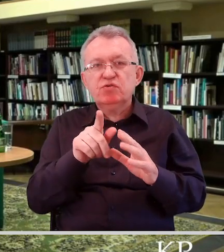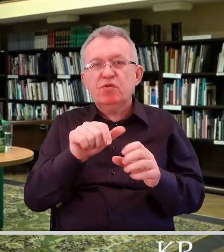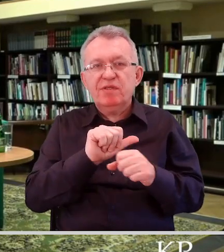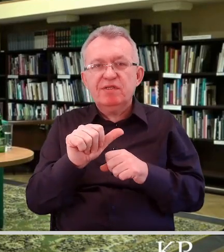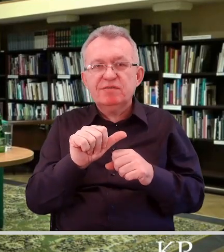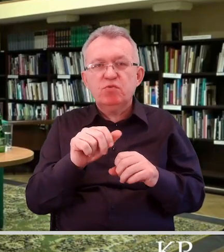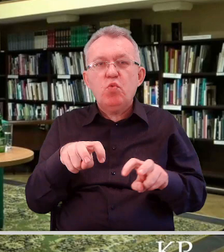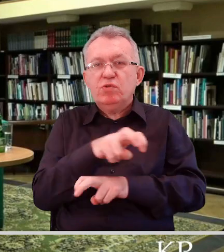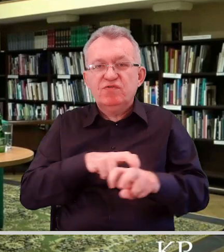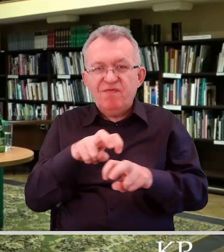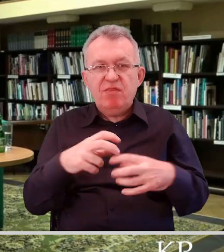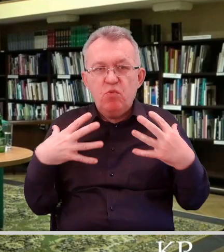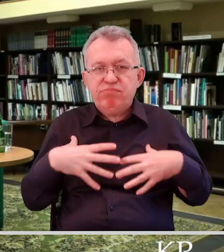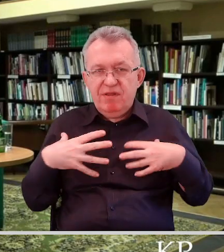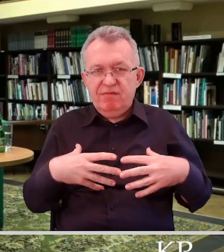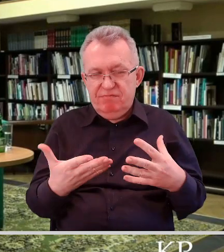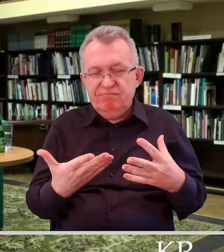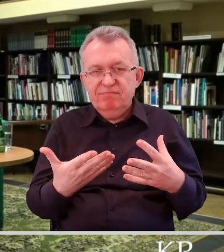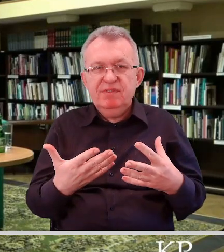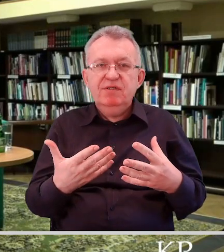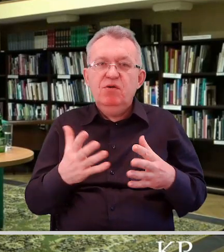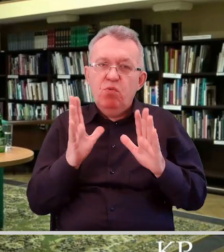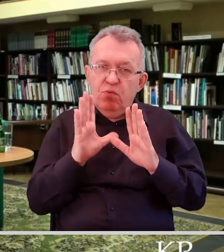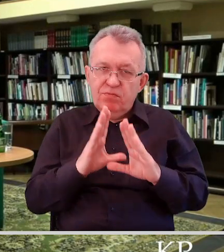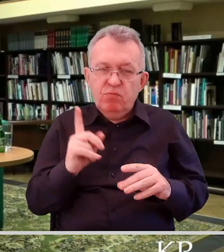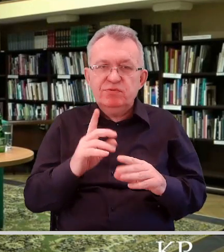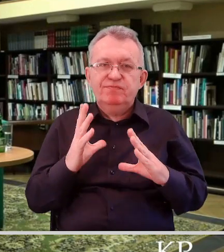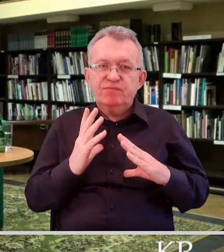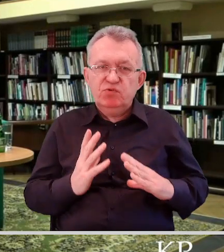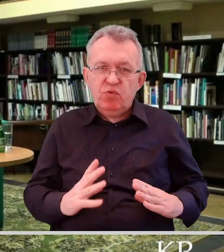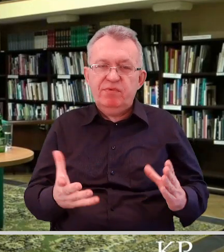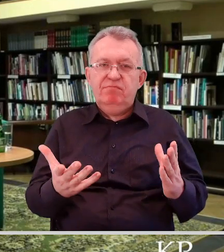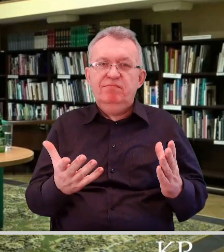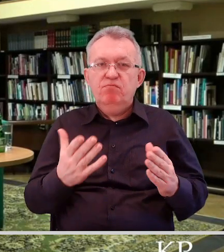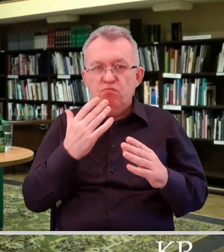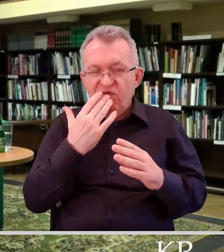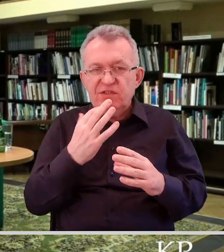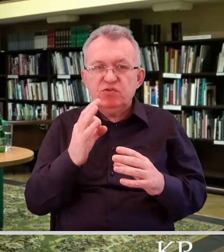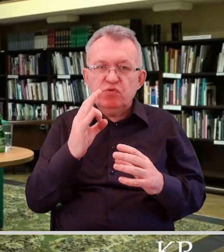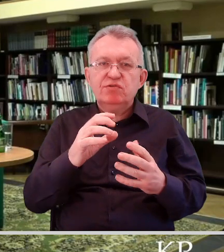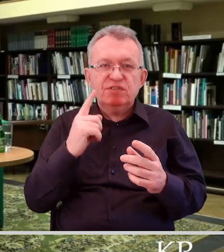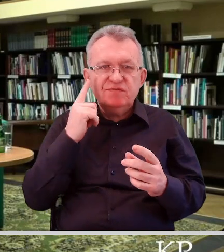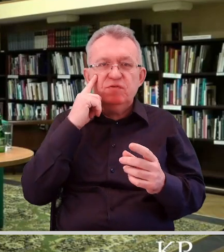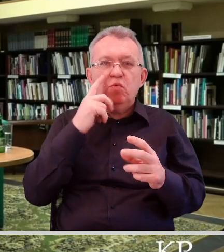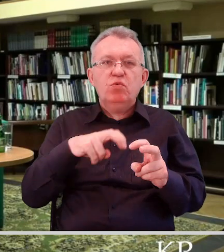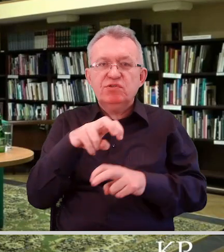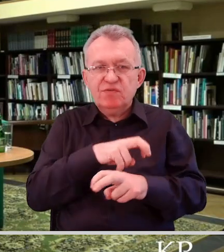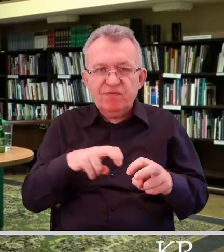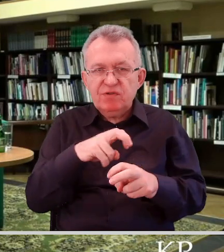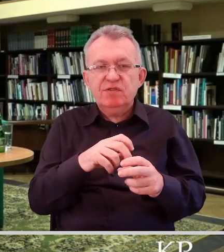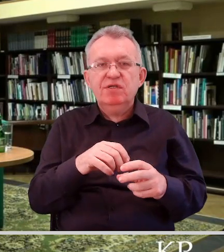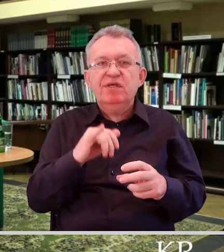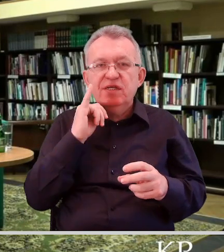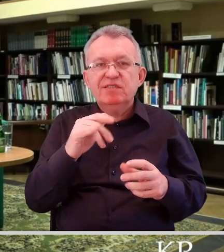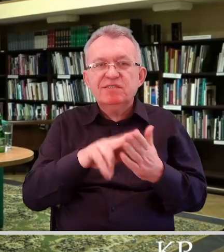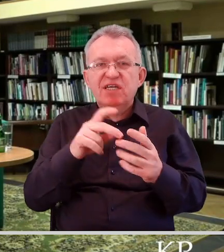second handu, prezentować umiar, mówić o tym, nawoływać do świadomego używania przedmiotów i to